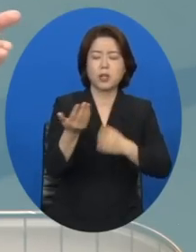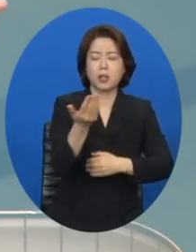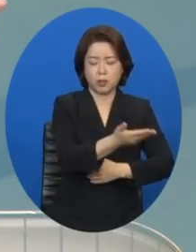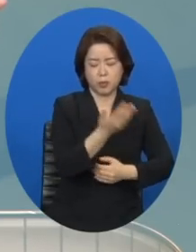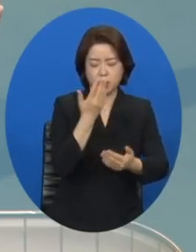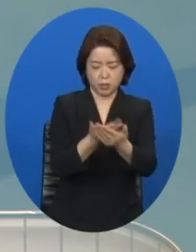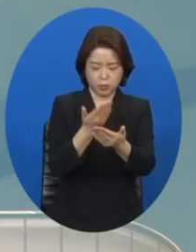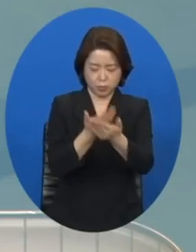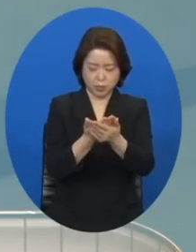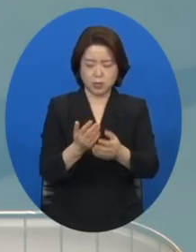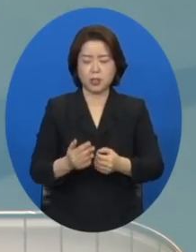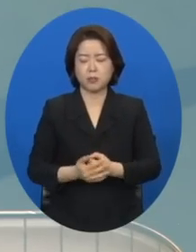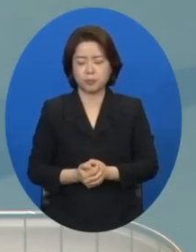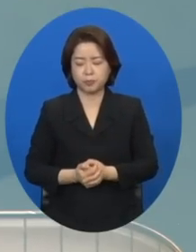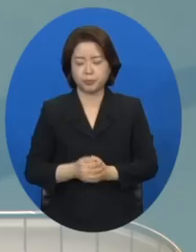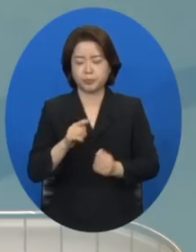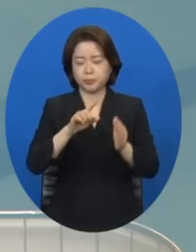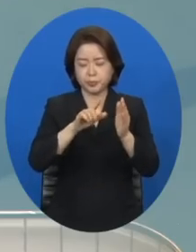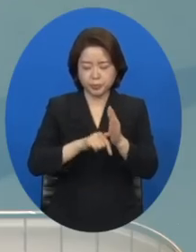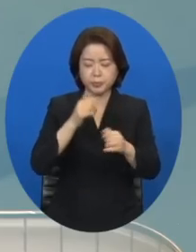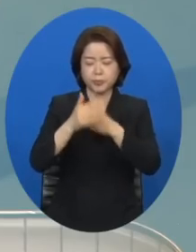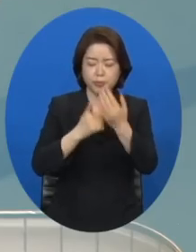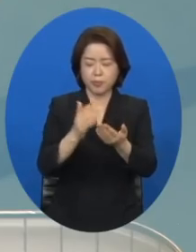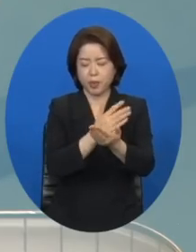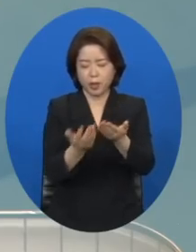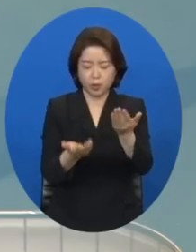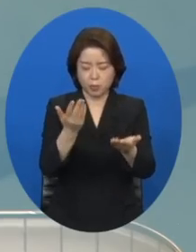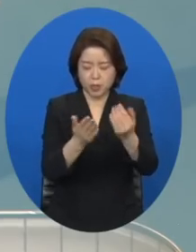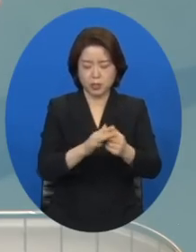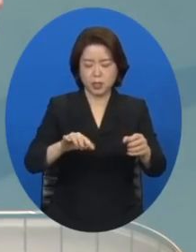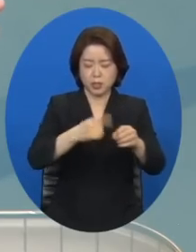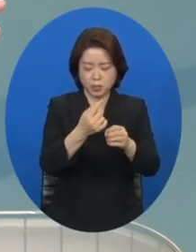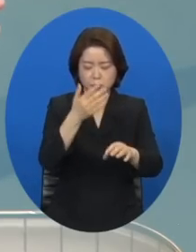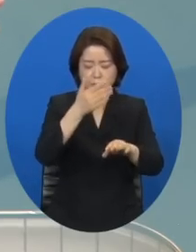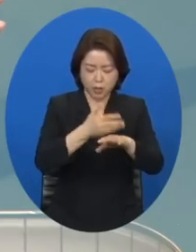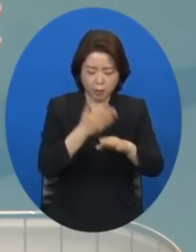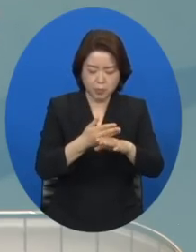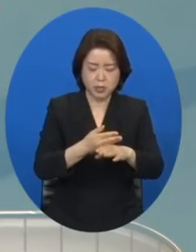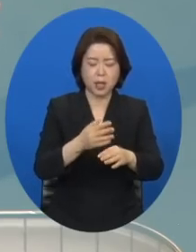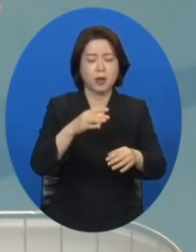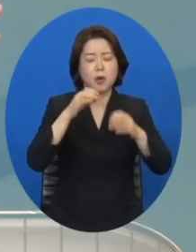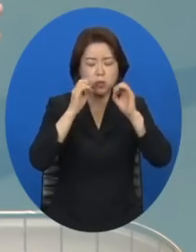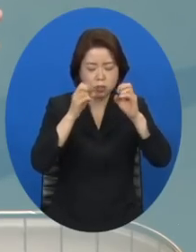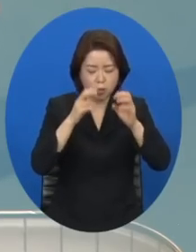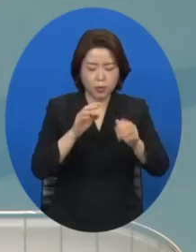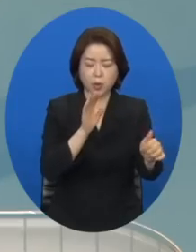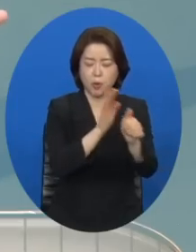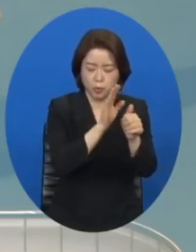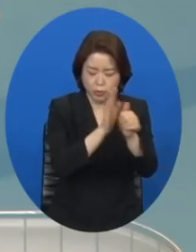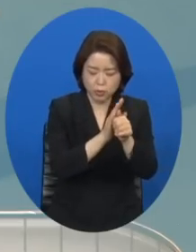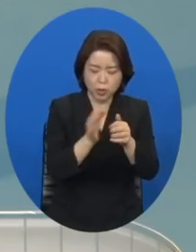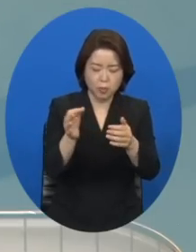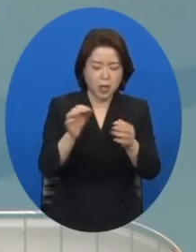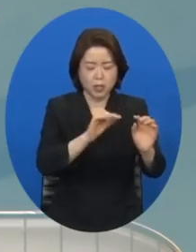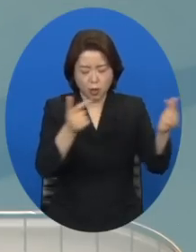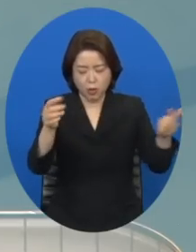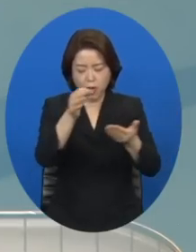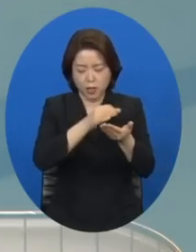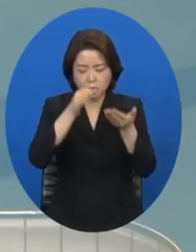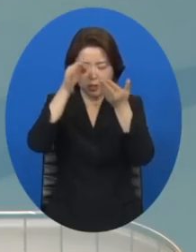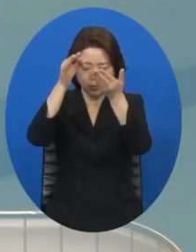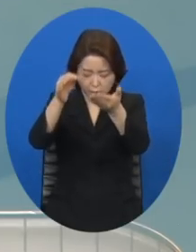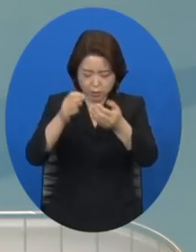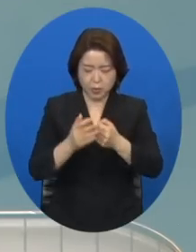하여 주시옵소서이 시간에 하나님 구별하여서 십일조로 감사 헌금으로 섬기헌금으로 구제헌금으로 하나님 올려